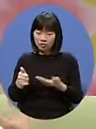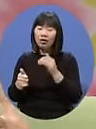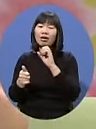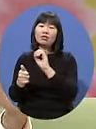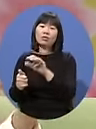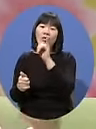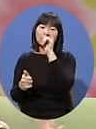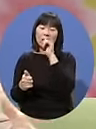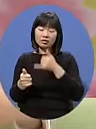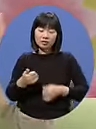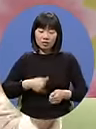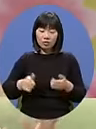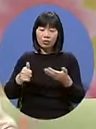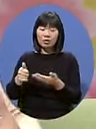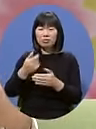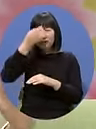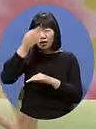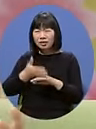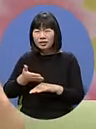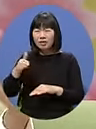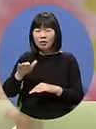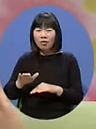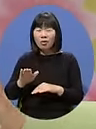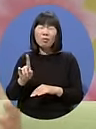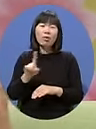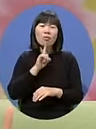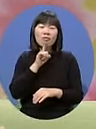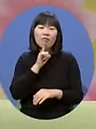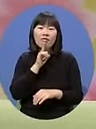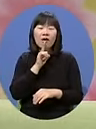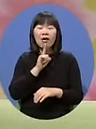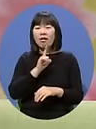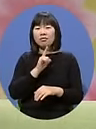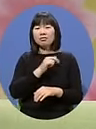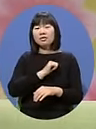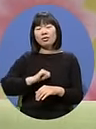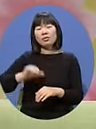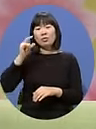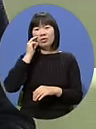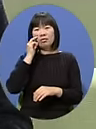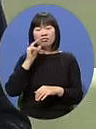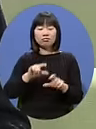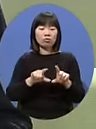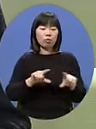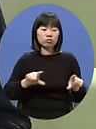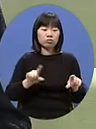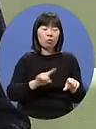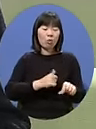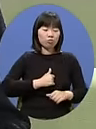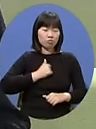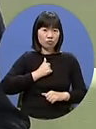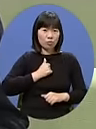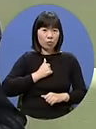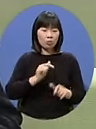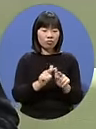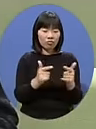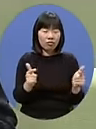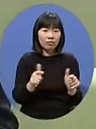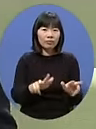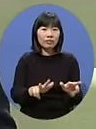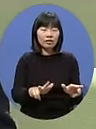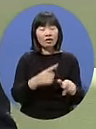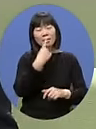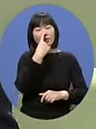미안하면서도 어떻게 이렇게 뭐라 그러지 자제를 제대로 할 수가 된 없는 어떤 거죠. 방법, 평소에 어떤 분노나 이런 것들도